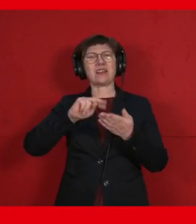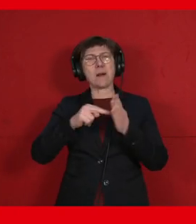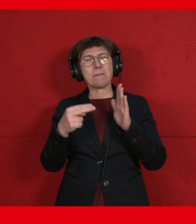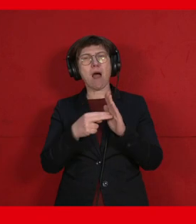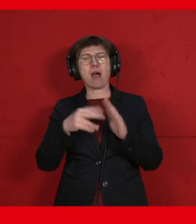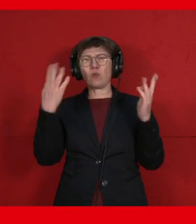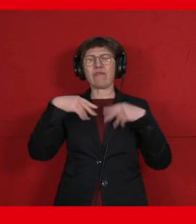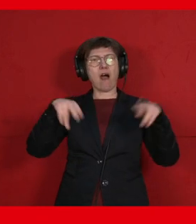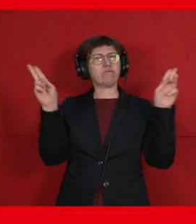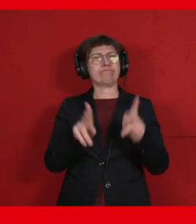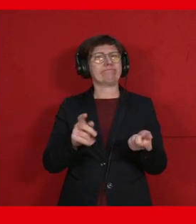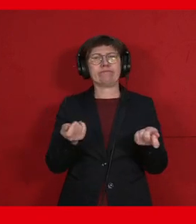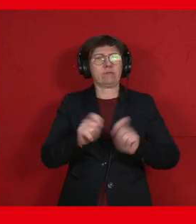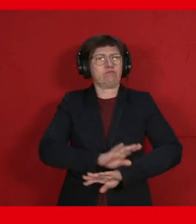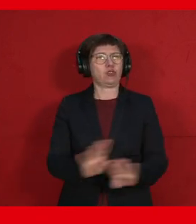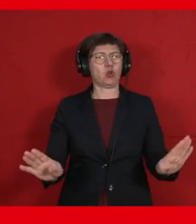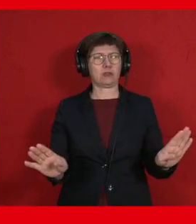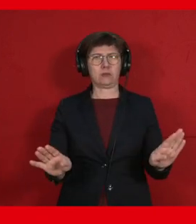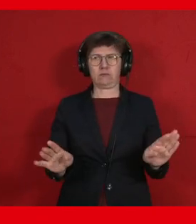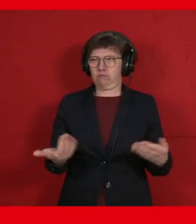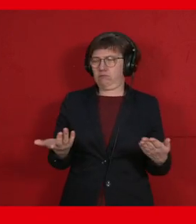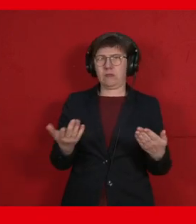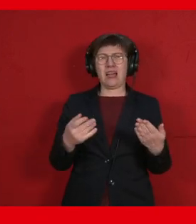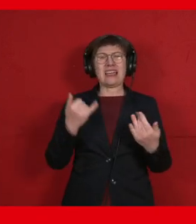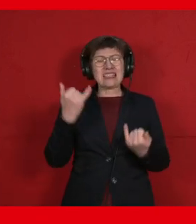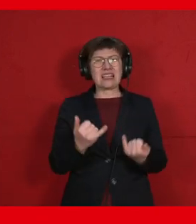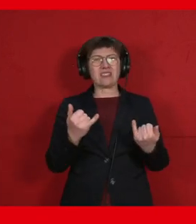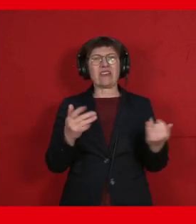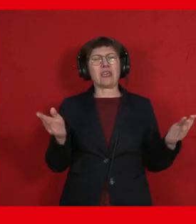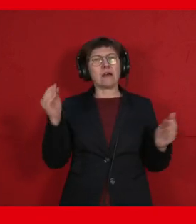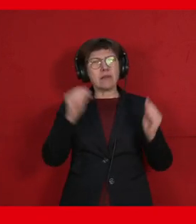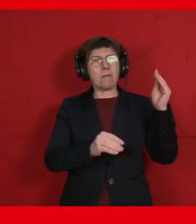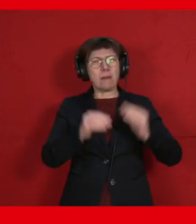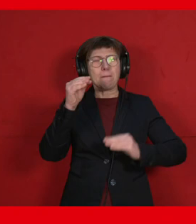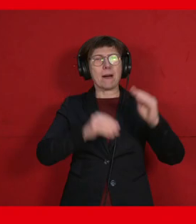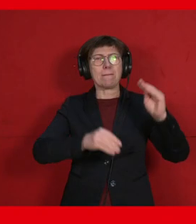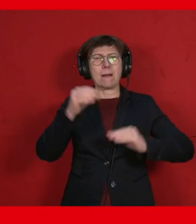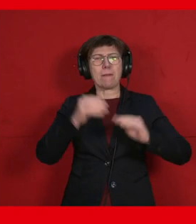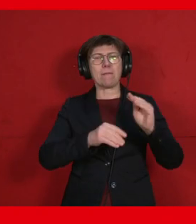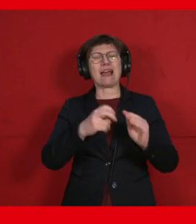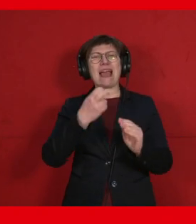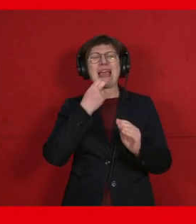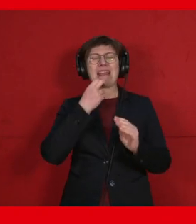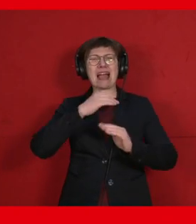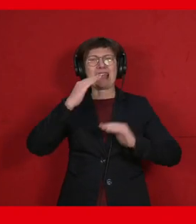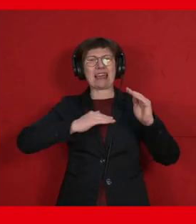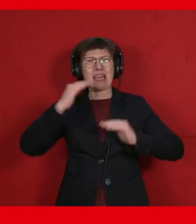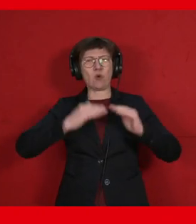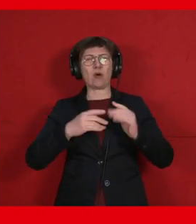Planen eingestellt worden ist. Mhm. Also es wird zusammengetragen, was man so hört. Das ist die Energieregulierung und auch